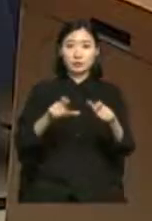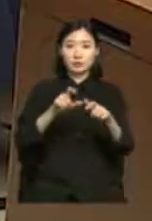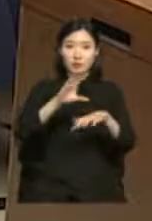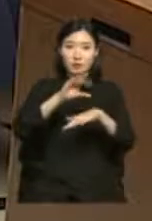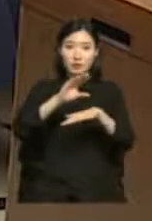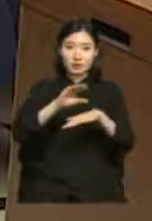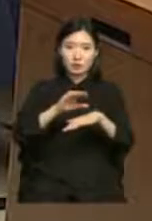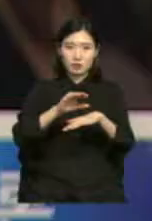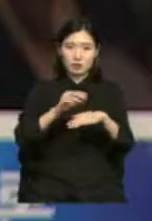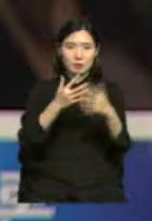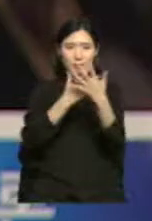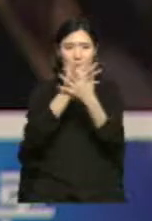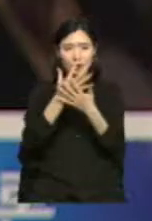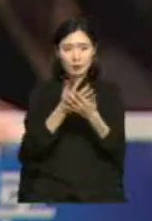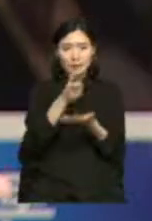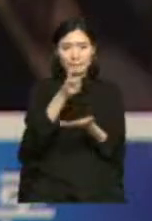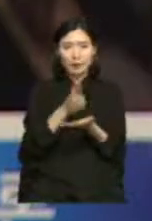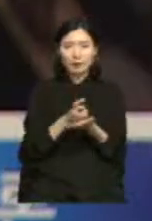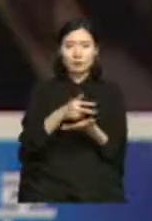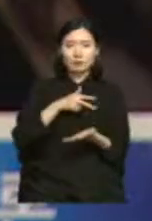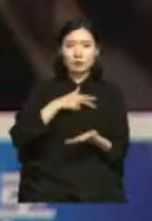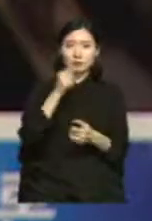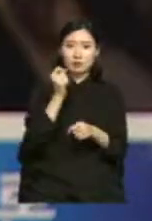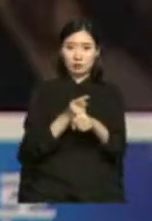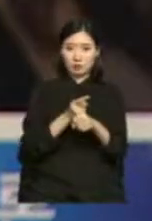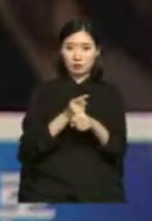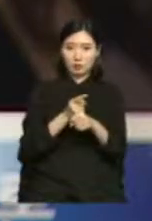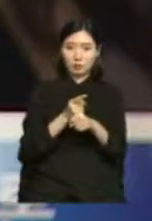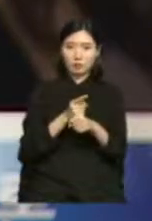채널의 모호한 법적 정체성도 거론됐습니다.